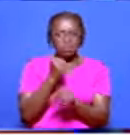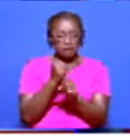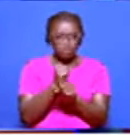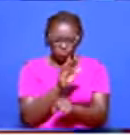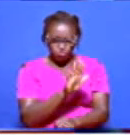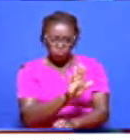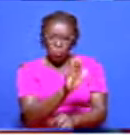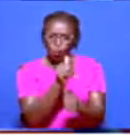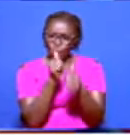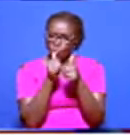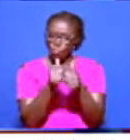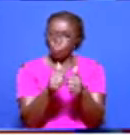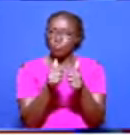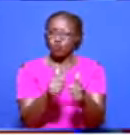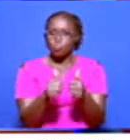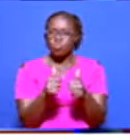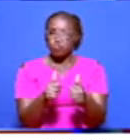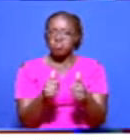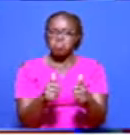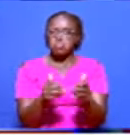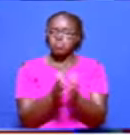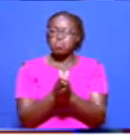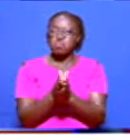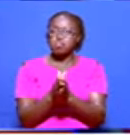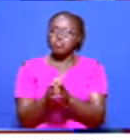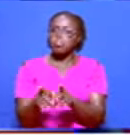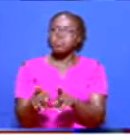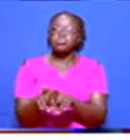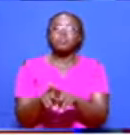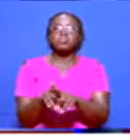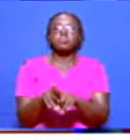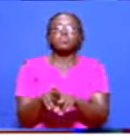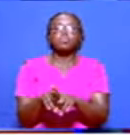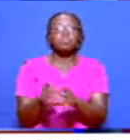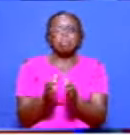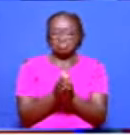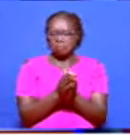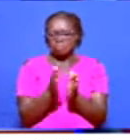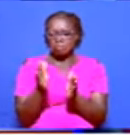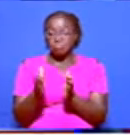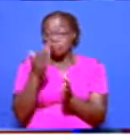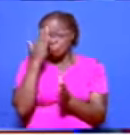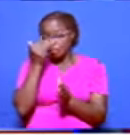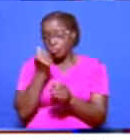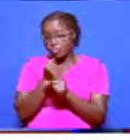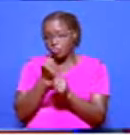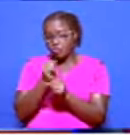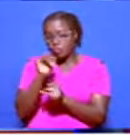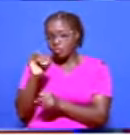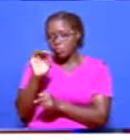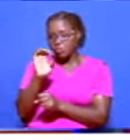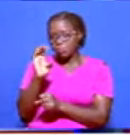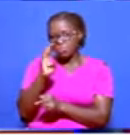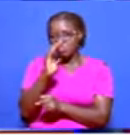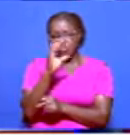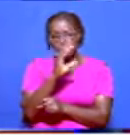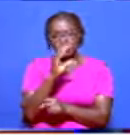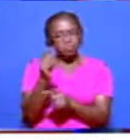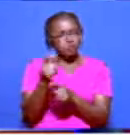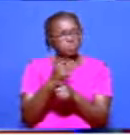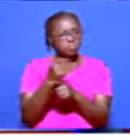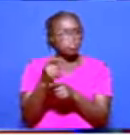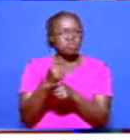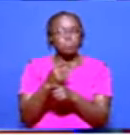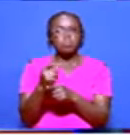properly. And I've been so encouraged because we've been working with the IBC to train the